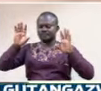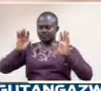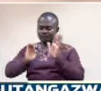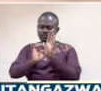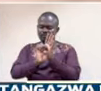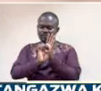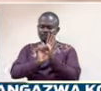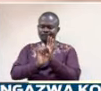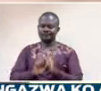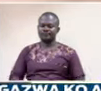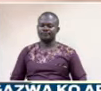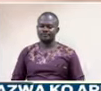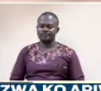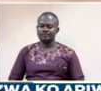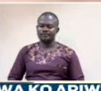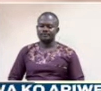urugero